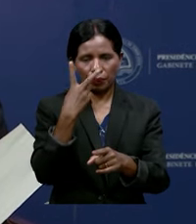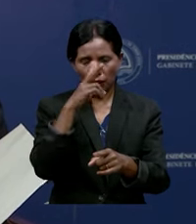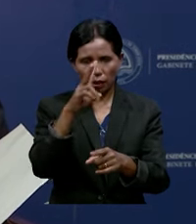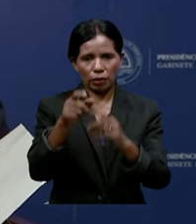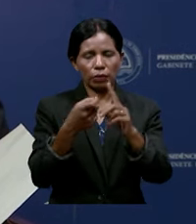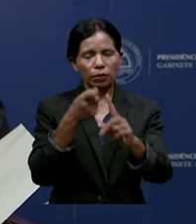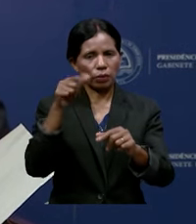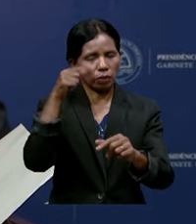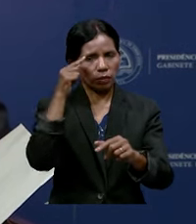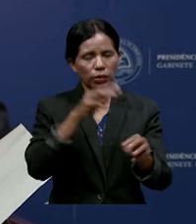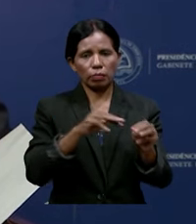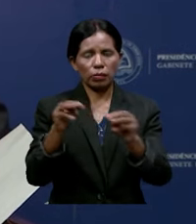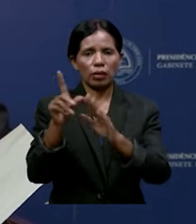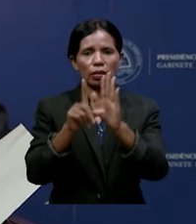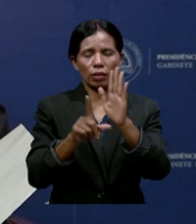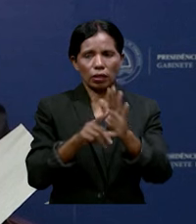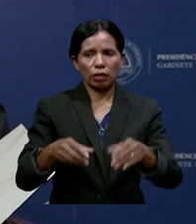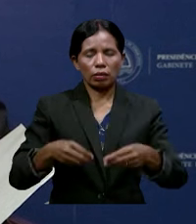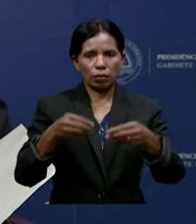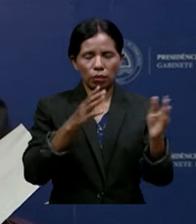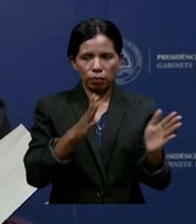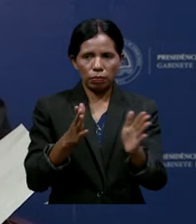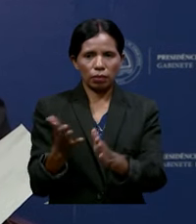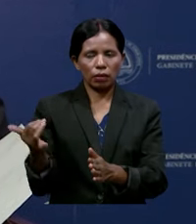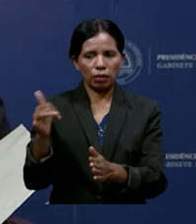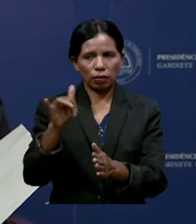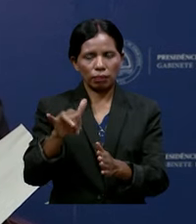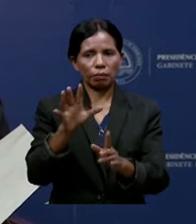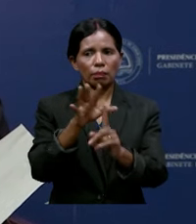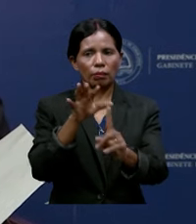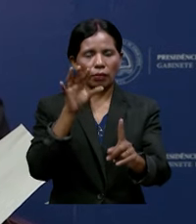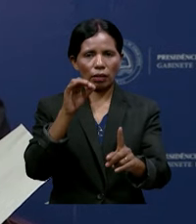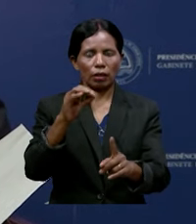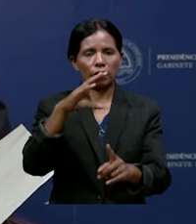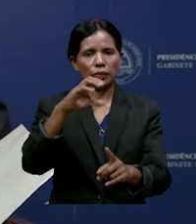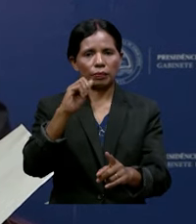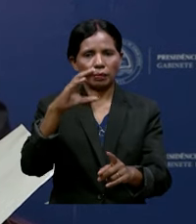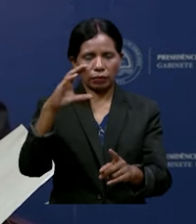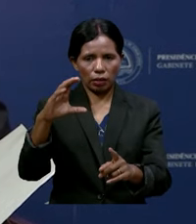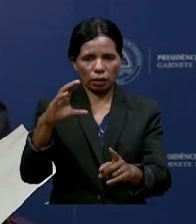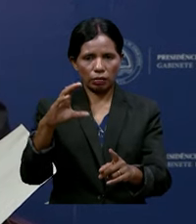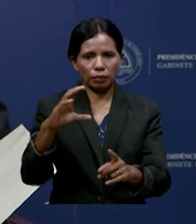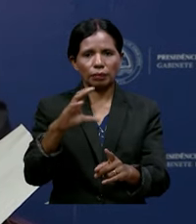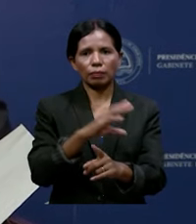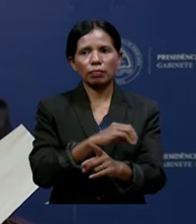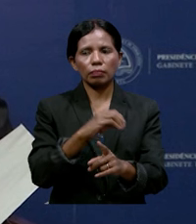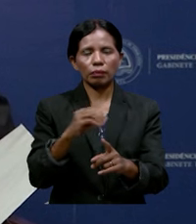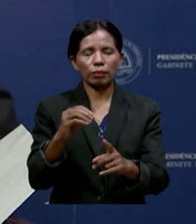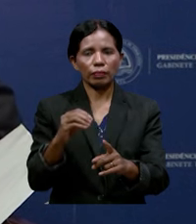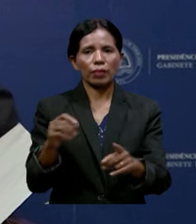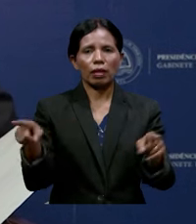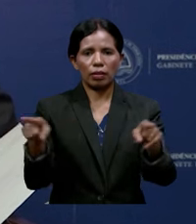yang prata lel tercang per pelfu andamento ba proses sira lisan ba komisaris komisan kun anti korupsian nian